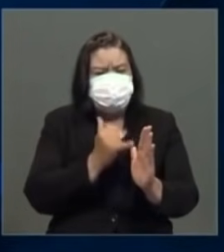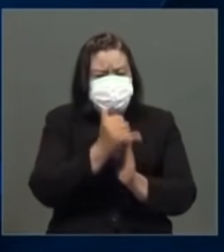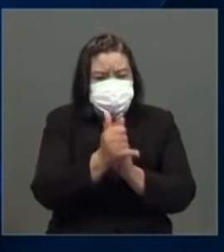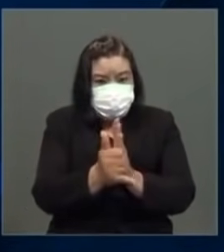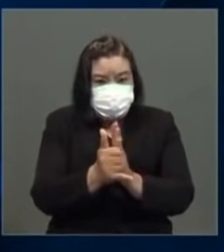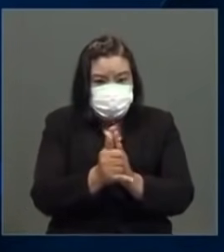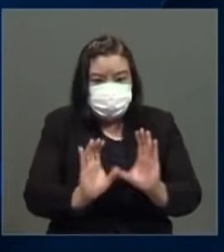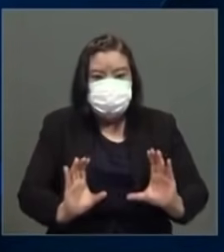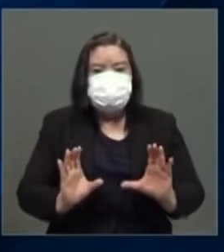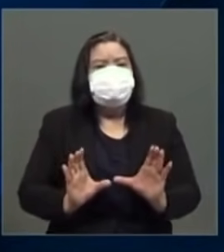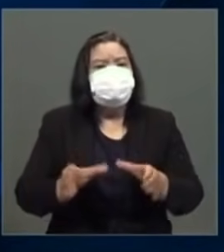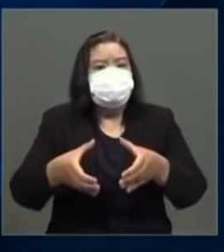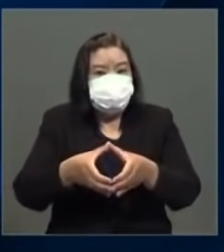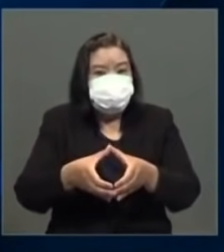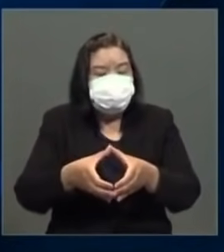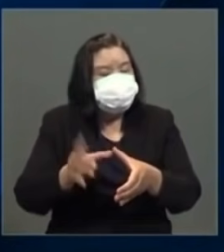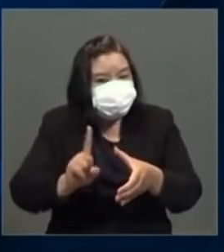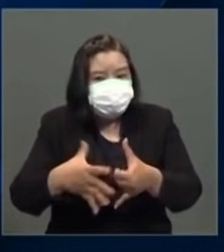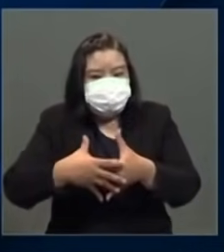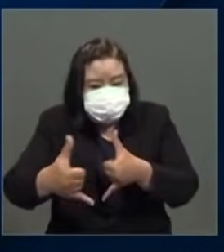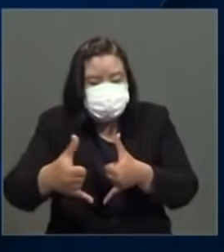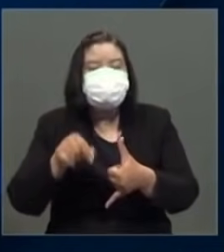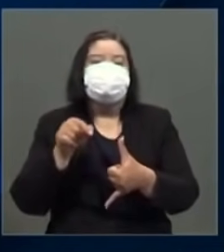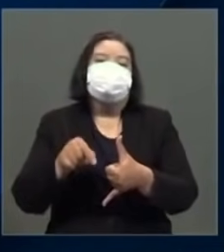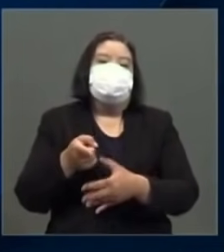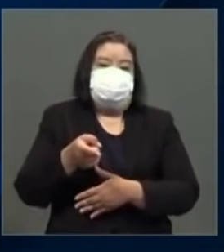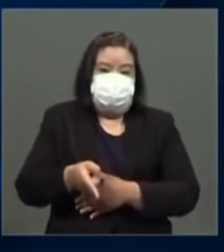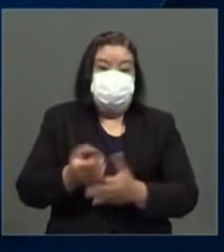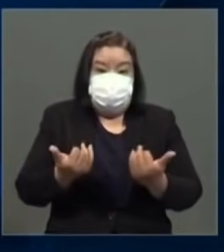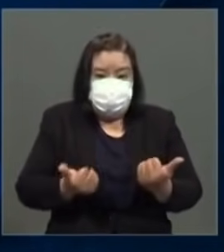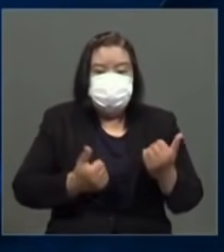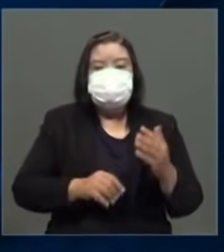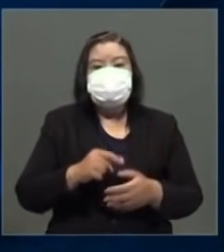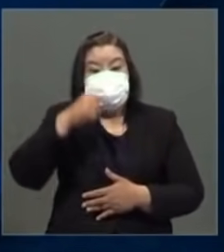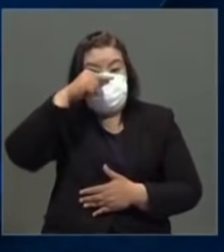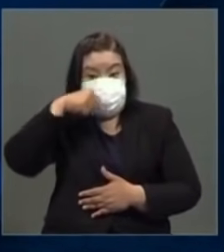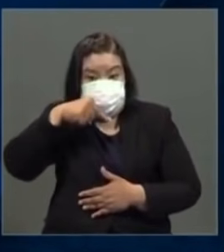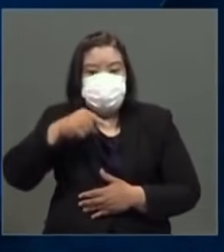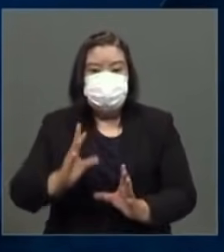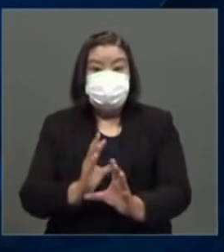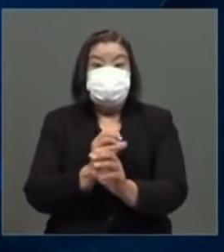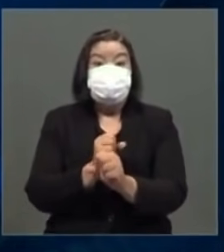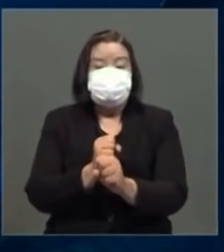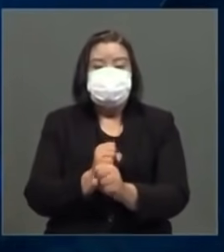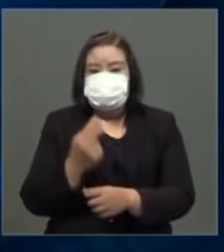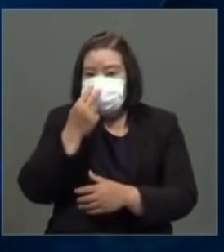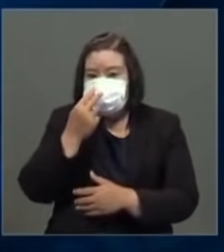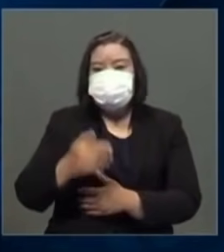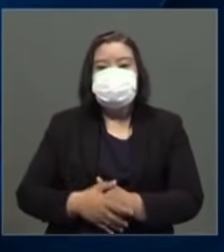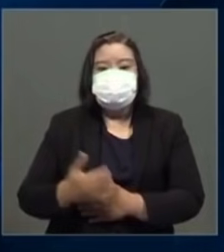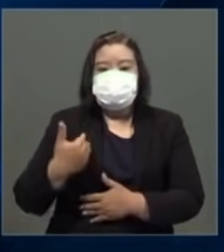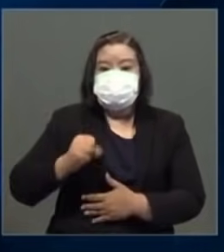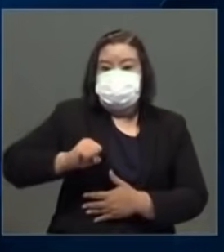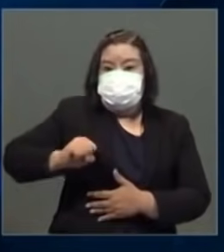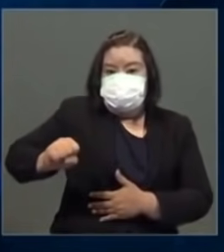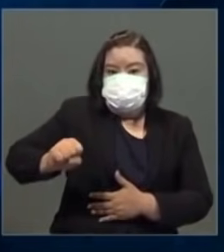ขึ้นแล้วนะครับแล้วก็เลยทำให้แผนที่ประเทศไทยนะครับในขวามือนะครับในภาคอีส